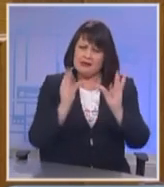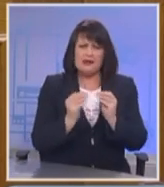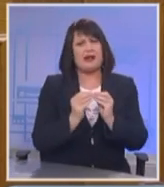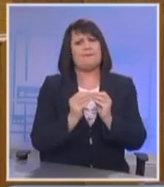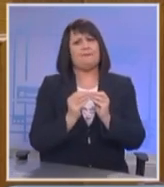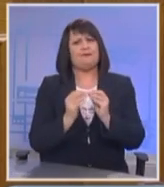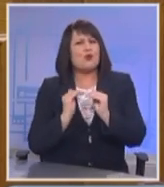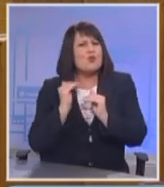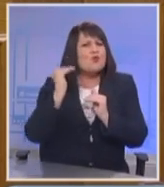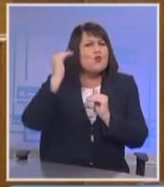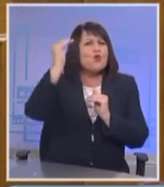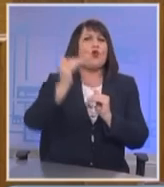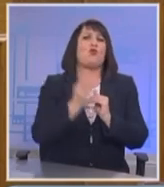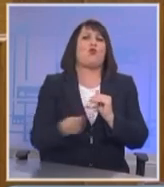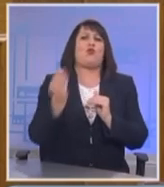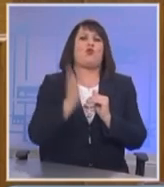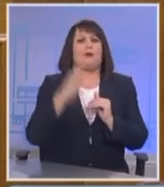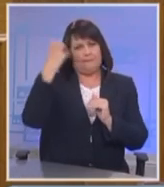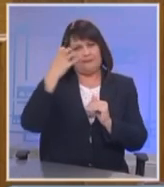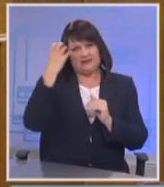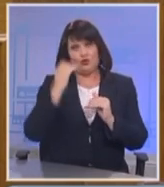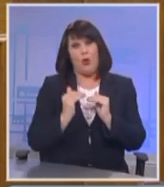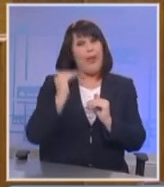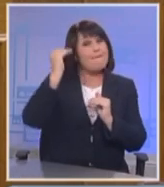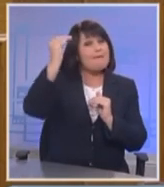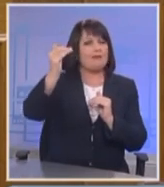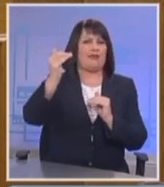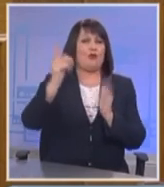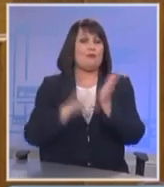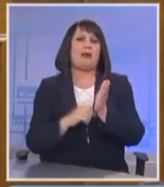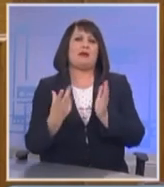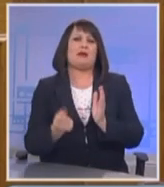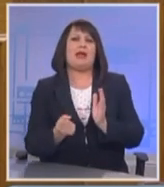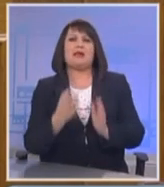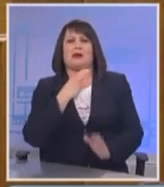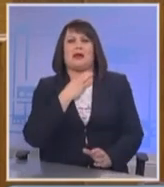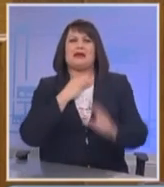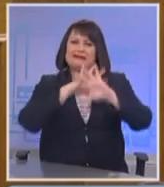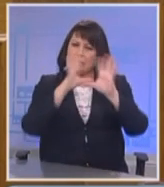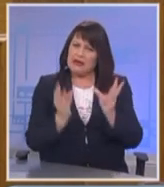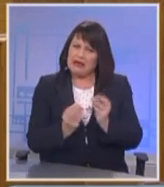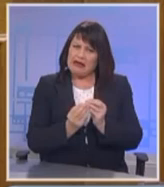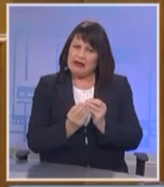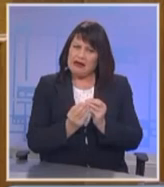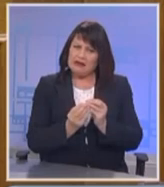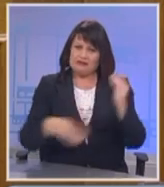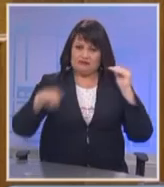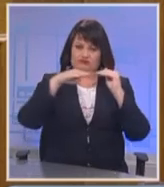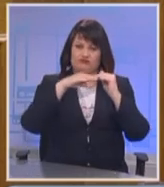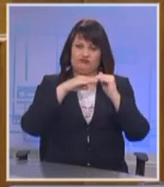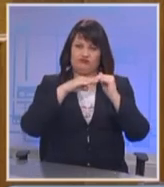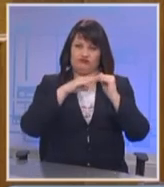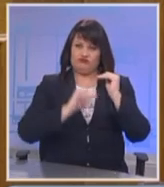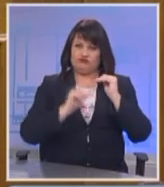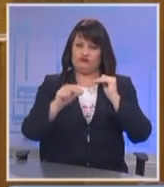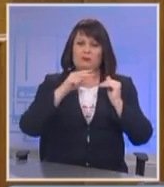το υψηλότερο δυνατό επιστημονικό επίπεδο. Χρειάζεται δηλαδή να είναι και ενιαία, με ισότιμα ιδρύματα